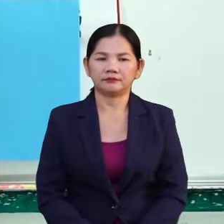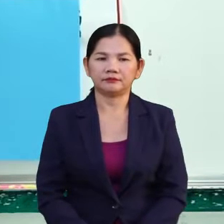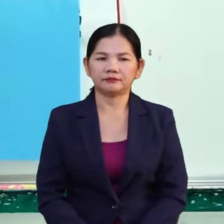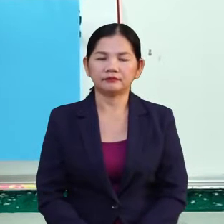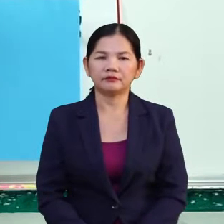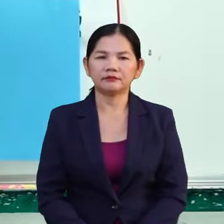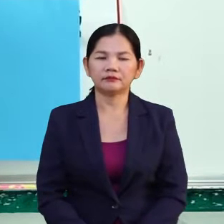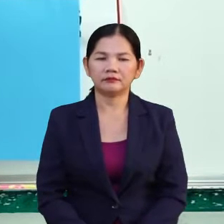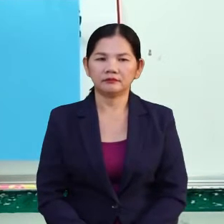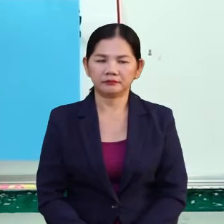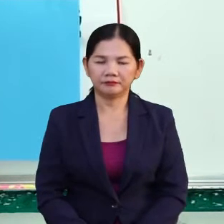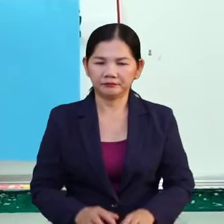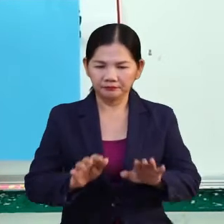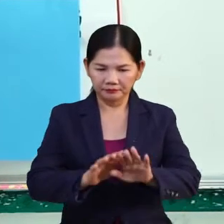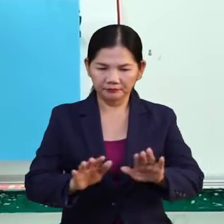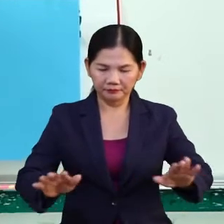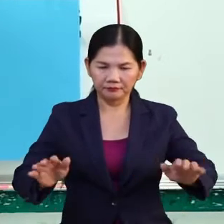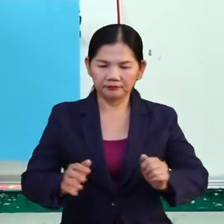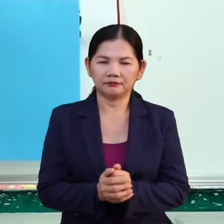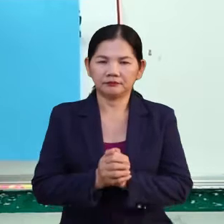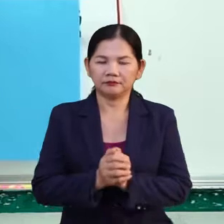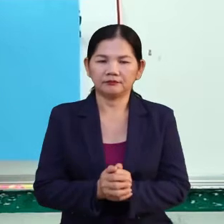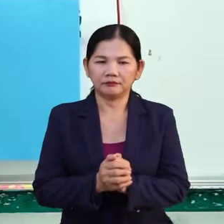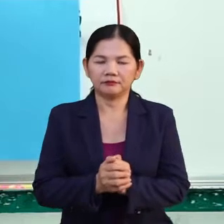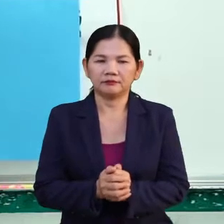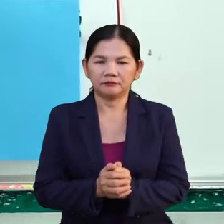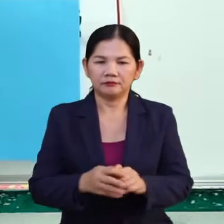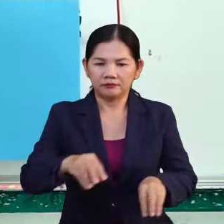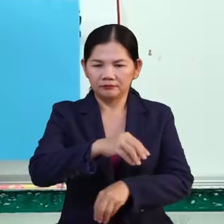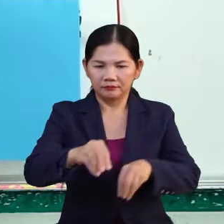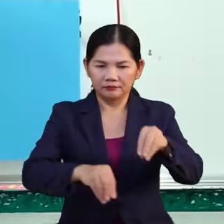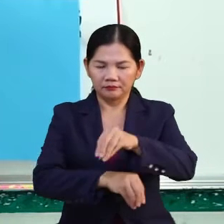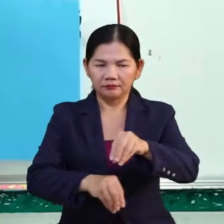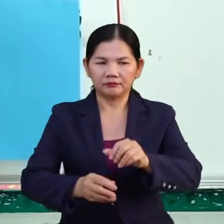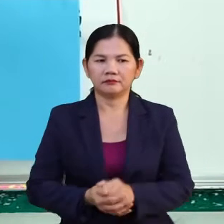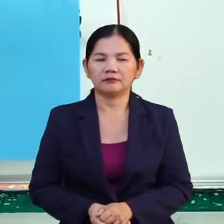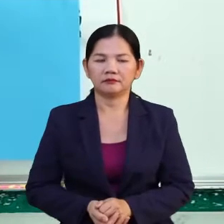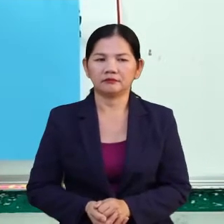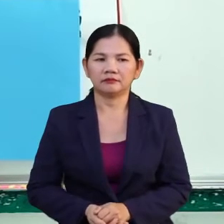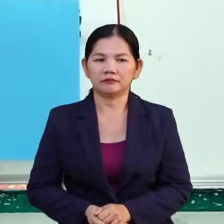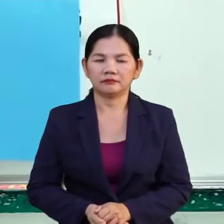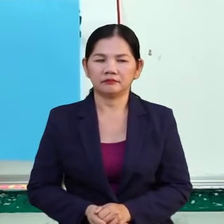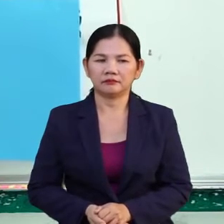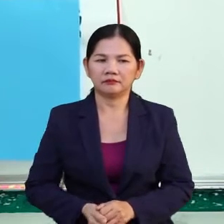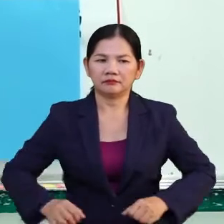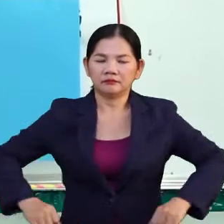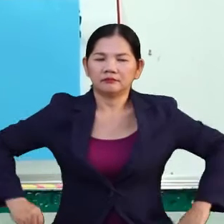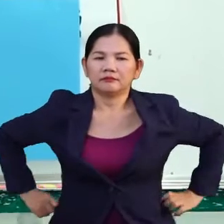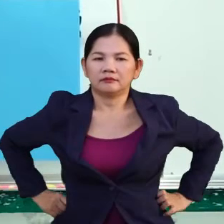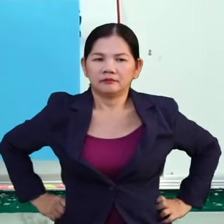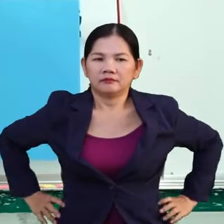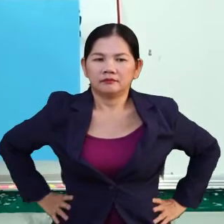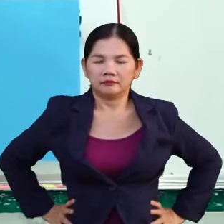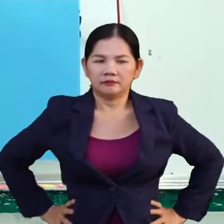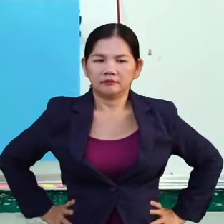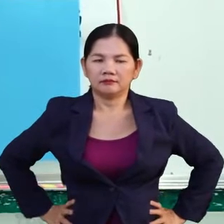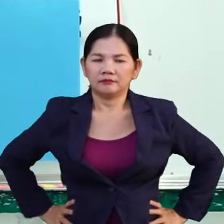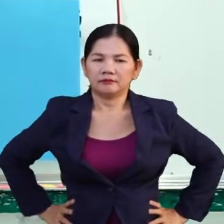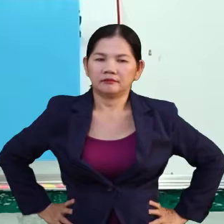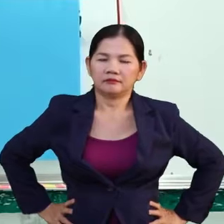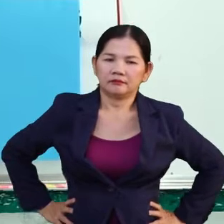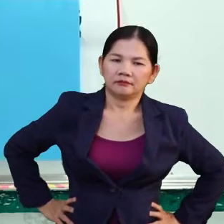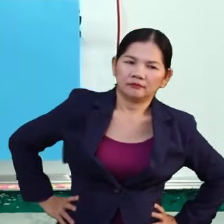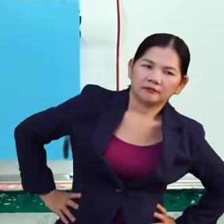ចាអញ្ចឹងកូនទាំងអស់គ្នាកូនមកធ្វើចលនាទាំងអស់គ្នាជាមួយអ្នកគ្រូណាកូនដាក់ដៃច្រត់ចង្កេះទៅហើយកូនងាកទៅឆ្វេ